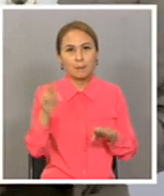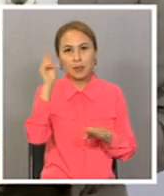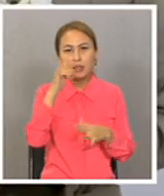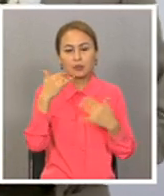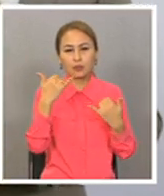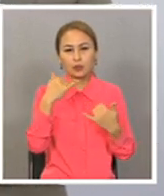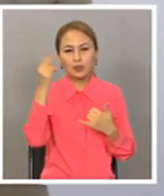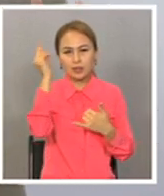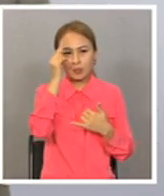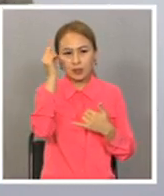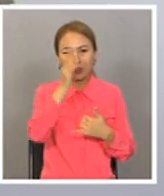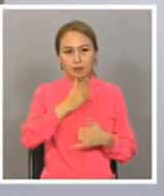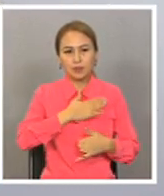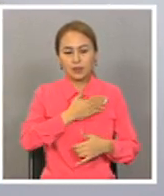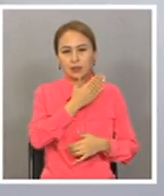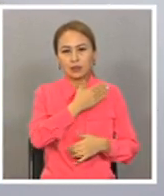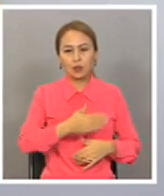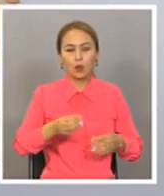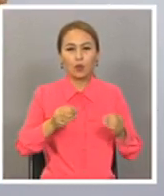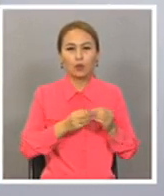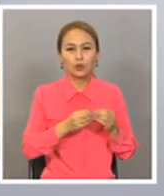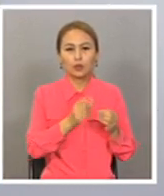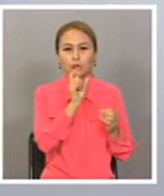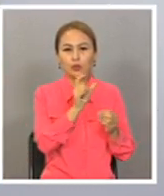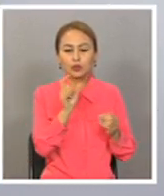сабақта біз ондық бөлшектерді